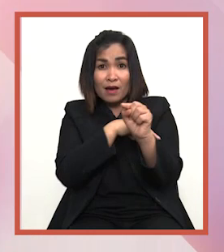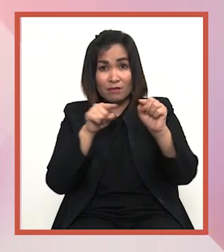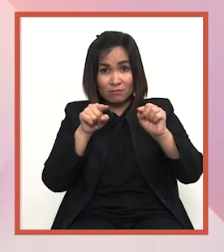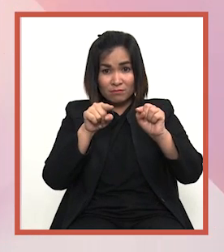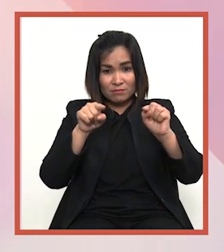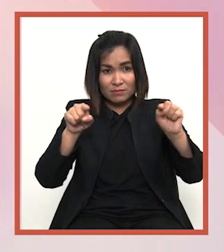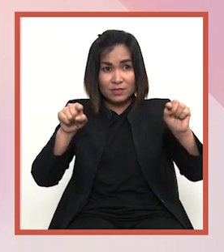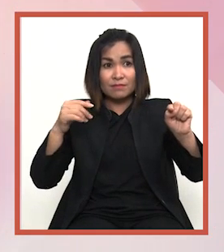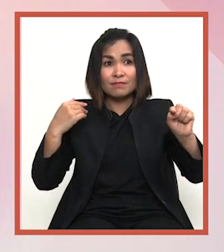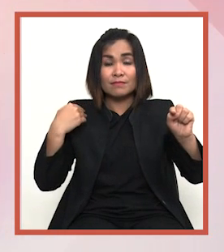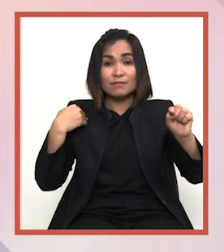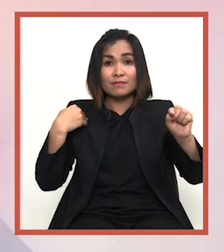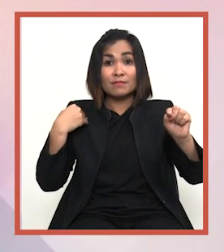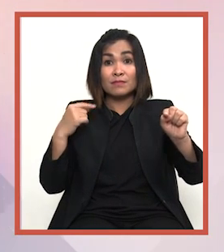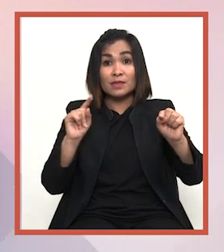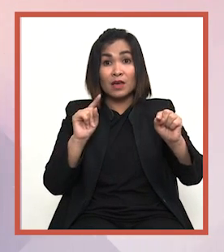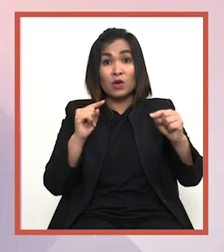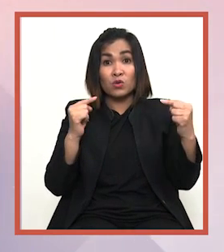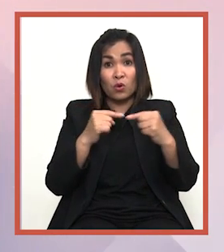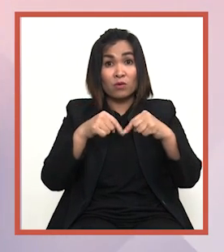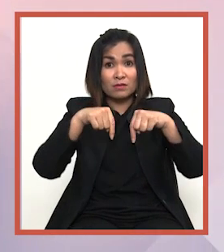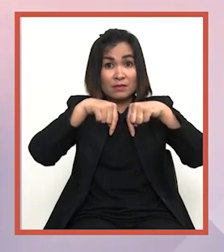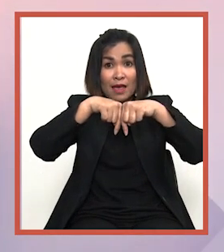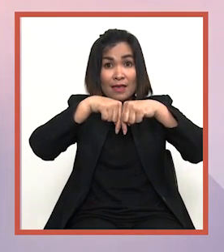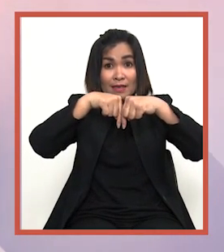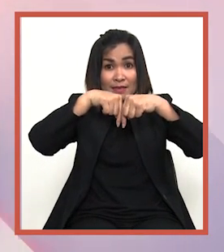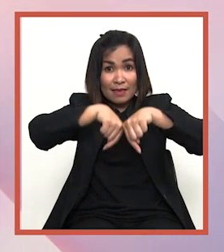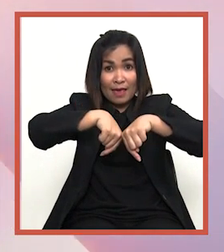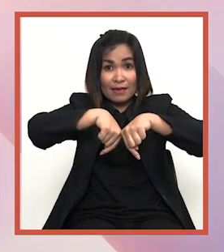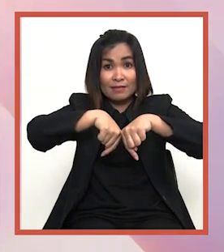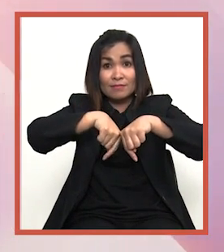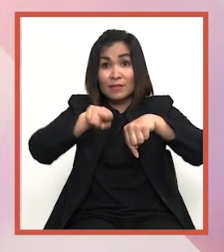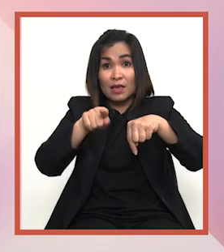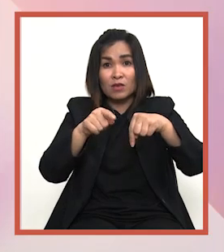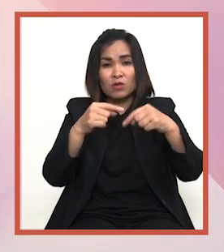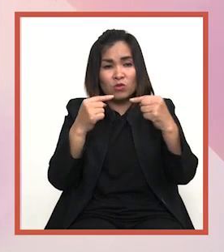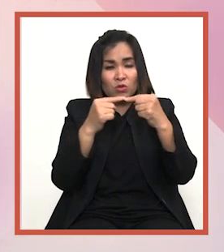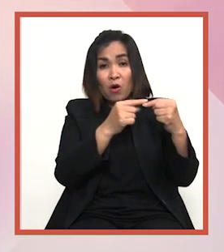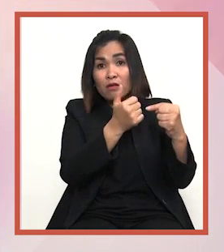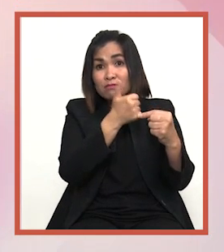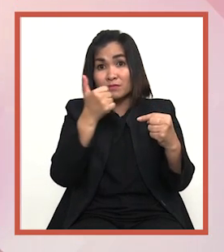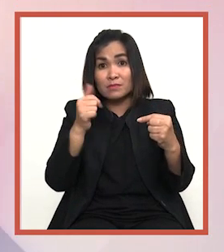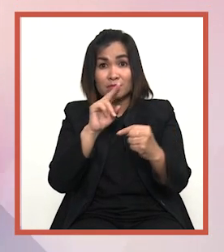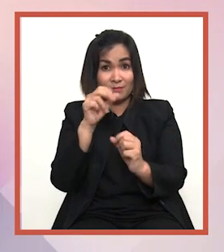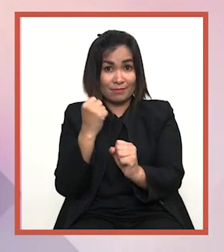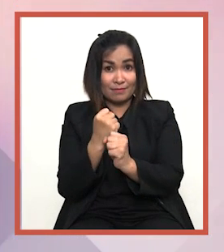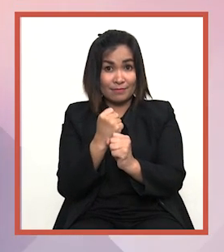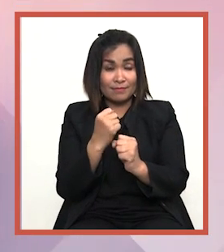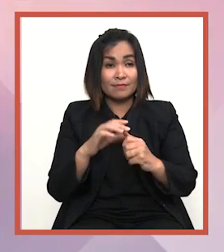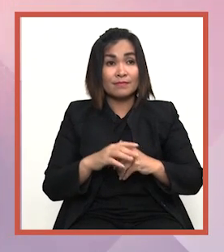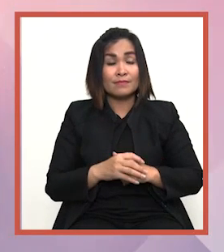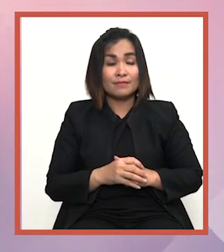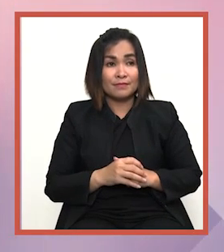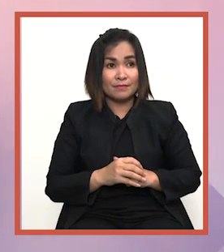ครับนะฮะอันนี้จะใช้สำหรับการแยกสายนะครับนะไปต่อทางส่วนอื่นๆนะครับนะในการใช้งานนะครับจ